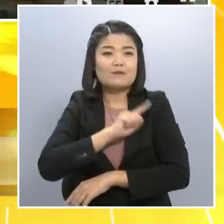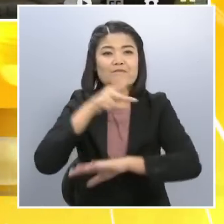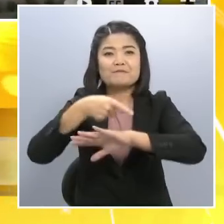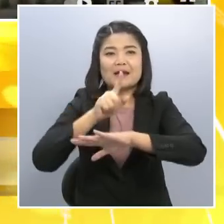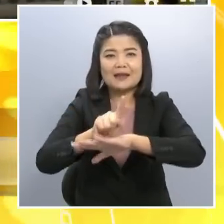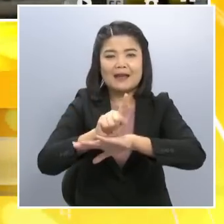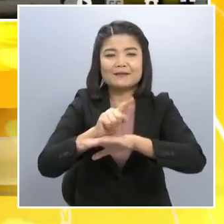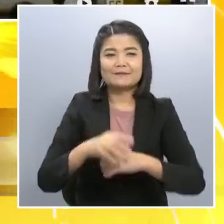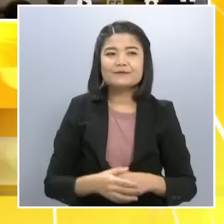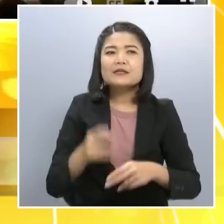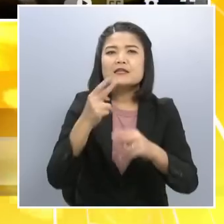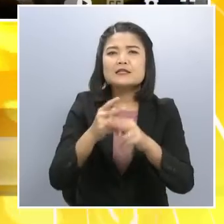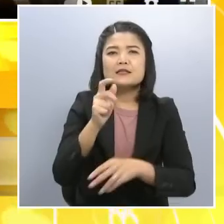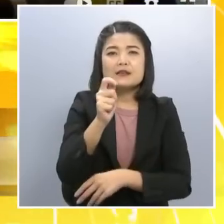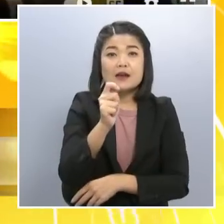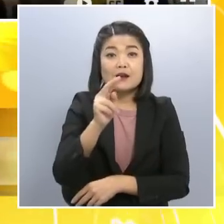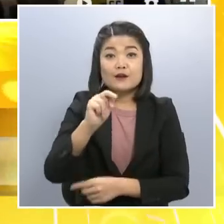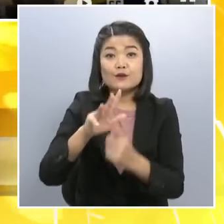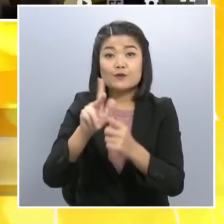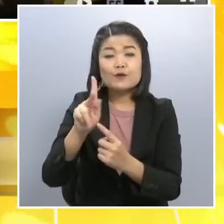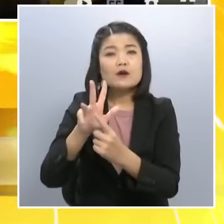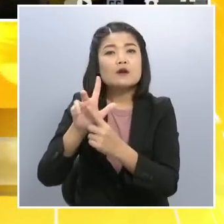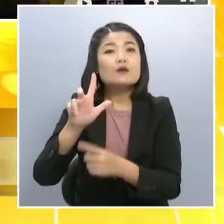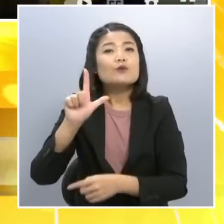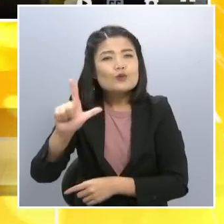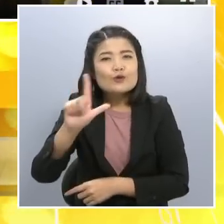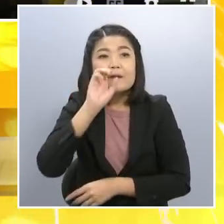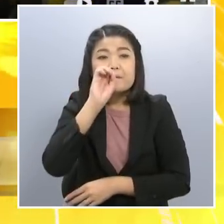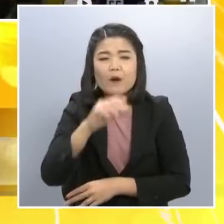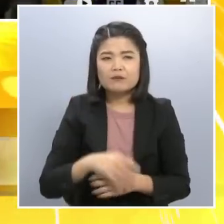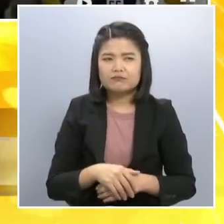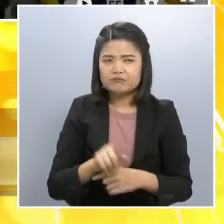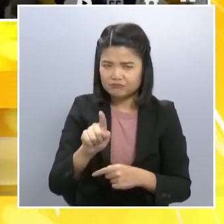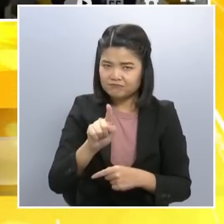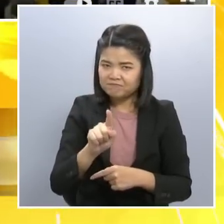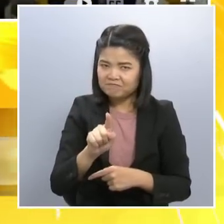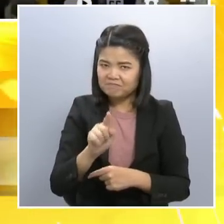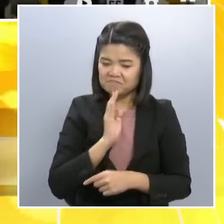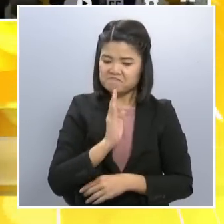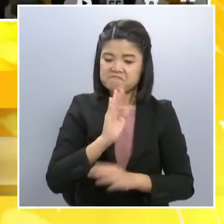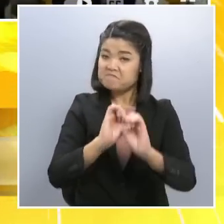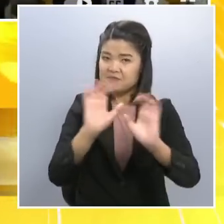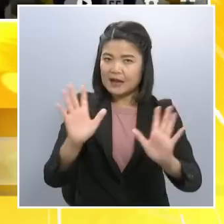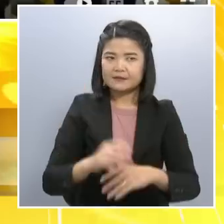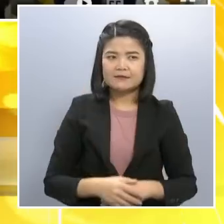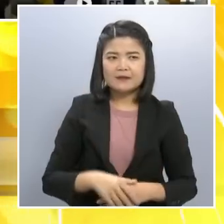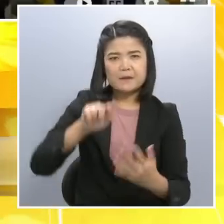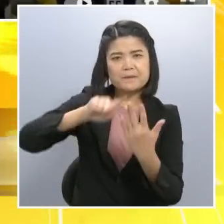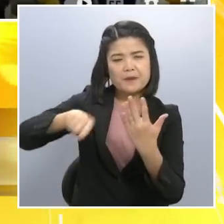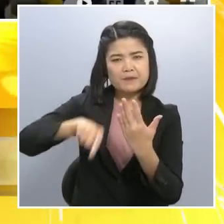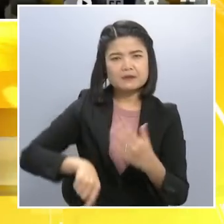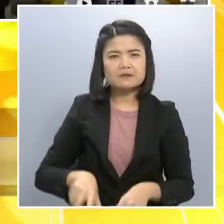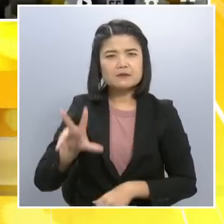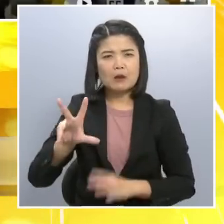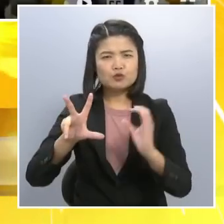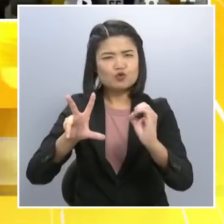านนี้ คุณอนุกูลปีดแก้ว บอกว่ายังไง ท่านก็ยืนยันว่าการออกรางวัลเป็นไปด้วยความโปร่งใสตอนออกเลข30ท่านบอกท่านไม่รู้ด้วยว่าเป็นเ